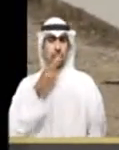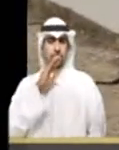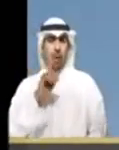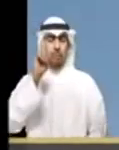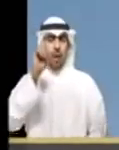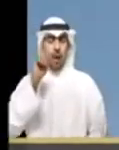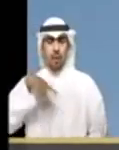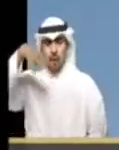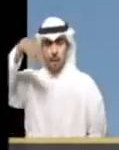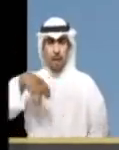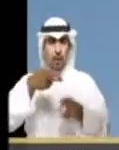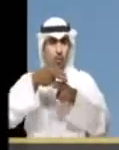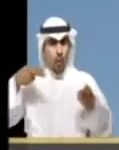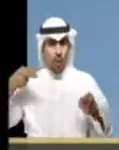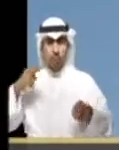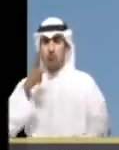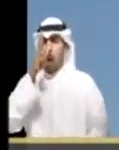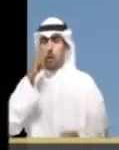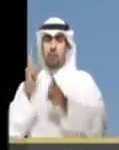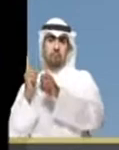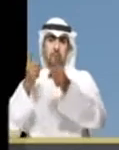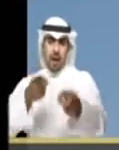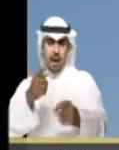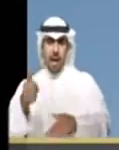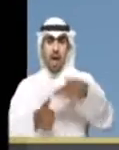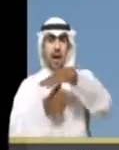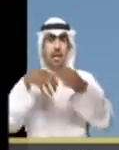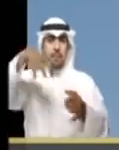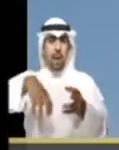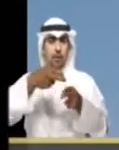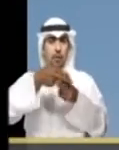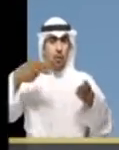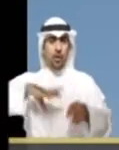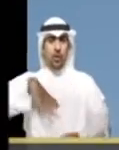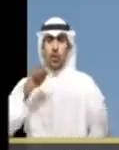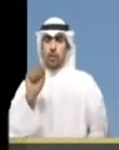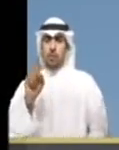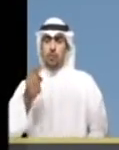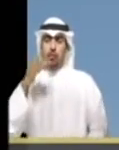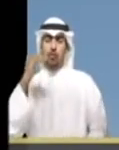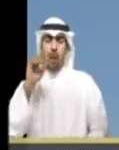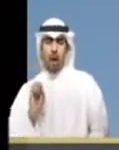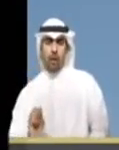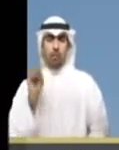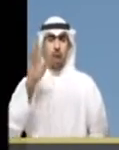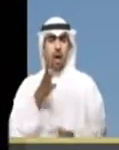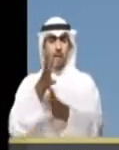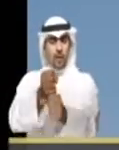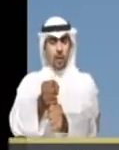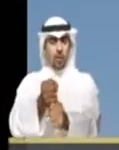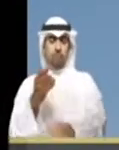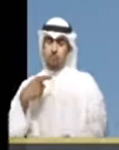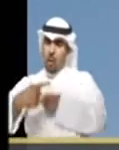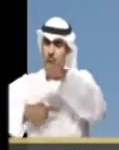المناطق وتنفيذا لتوجيهات حضرة صاحب السمو أمير البلاد الشيخ صباح الأحمد الجابر الصباح حفظه الله ورعاه